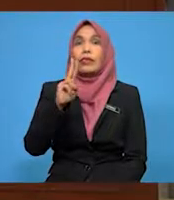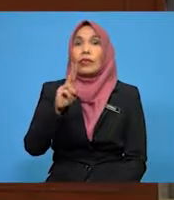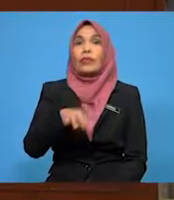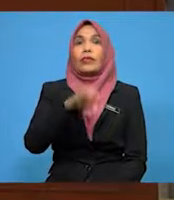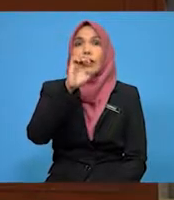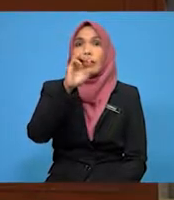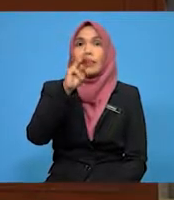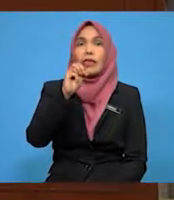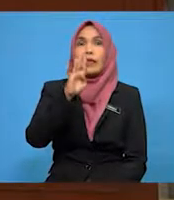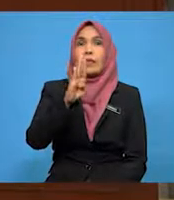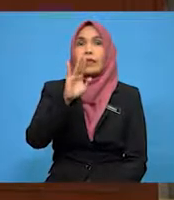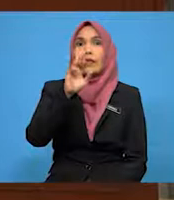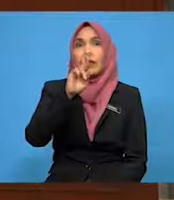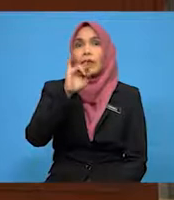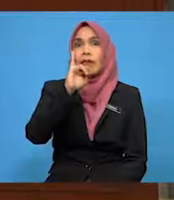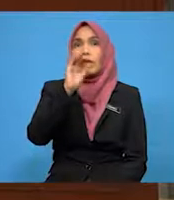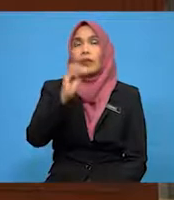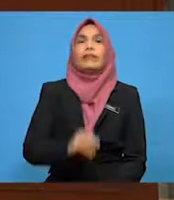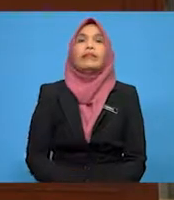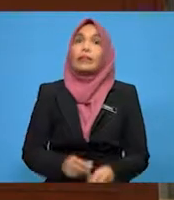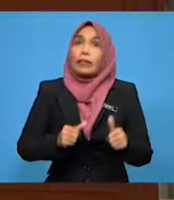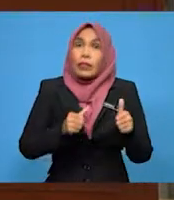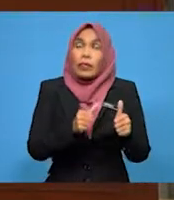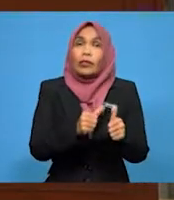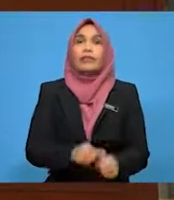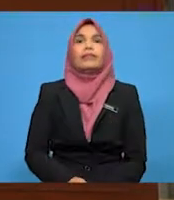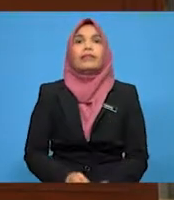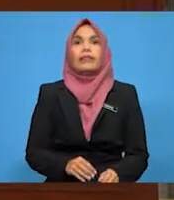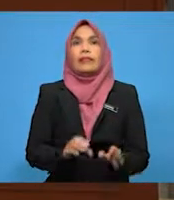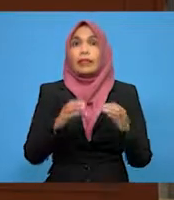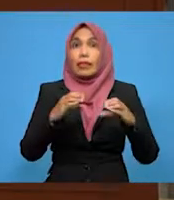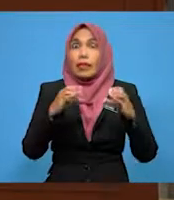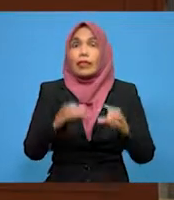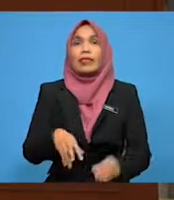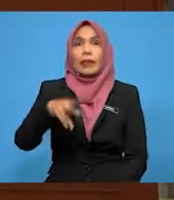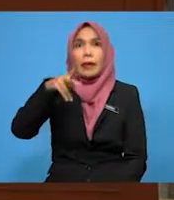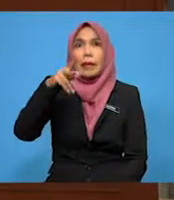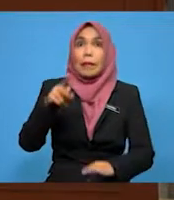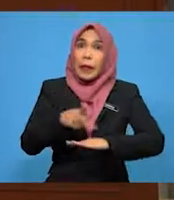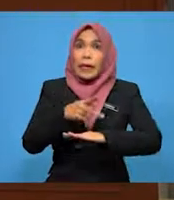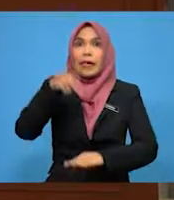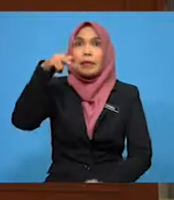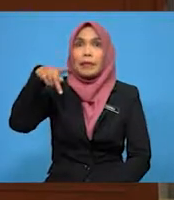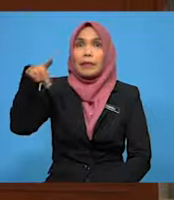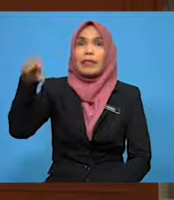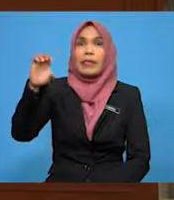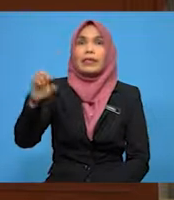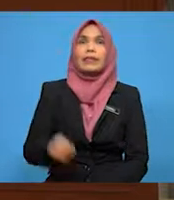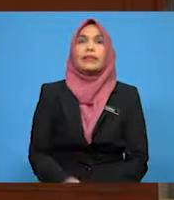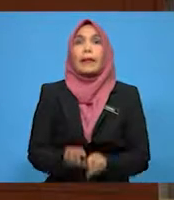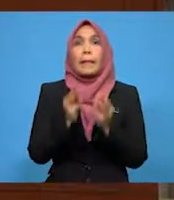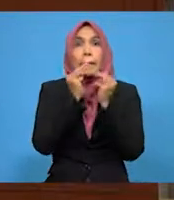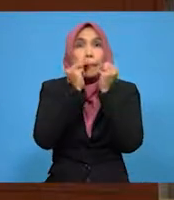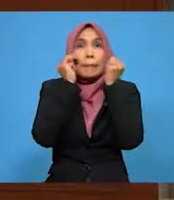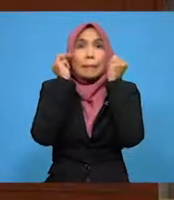Berikut merupakan tata cara pemakaian PPE. PPE yang diperlukan adalah penutup hidung dan